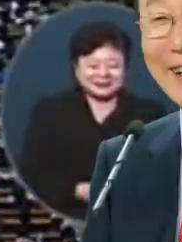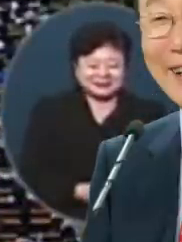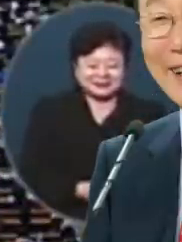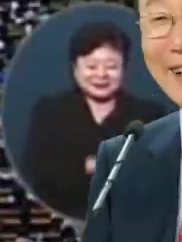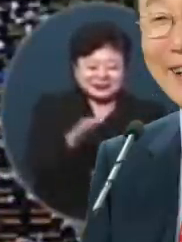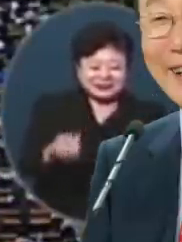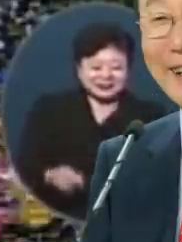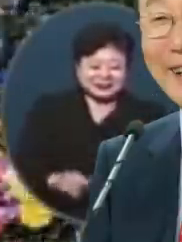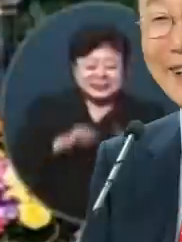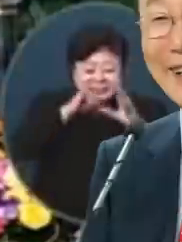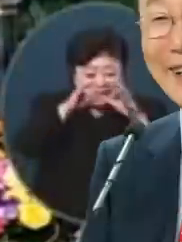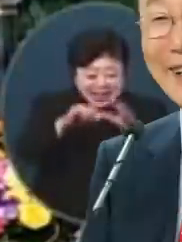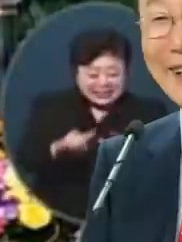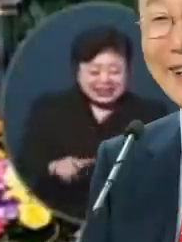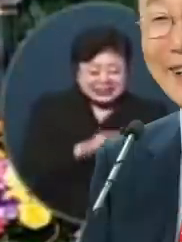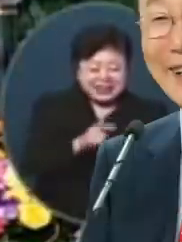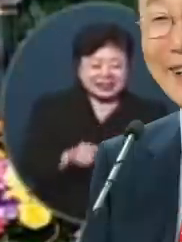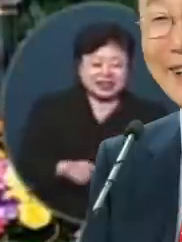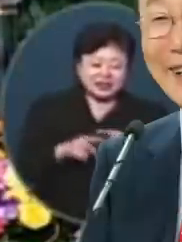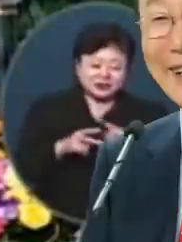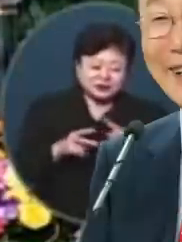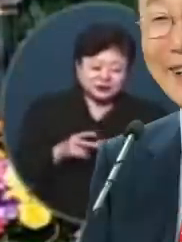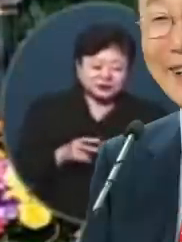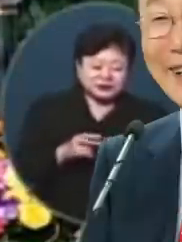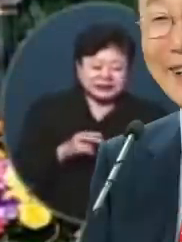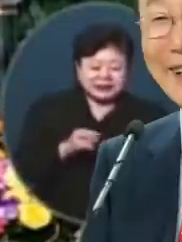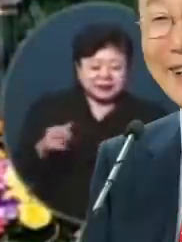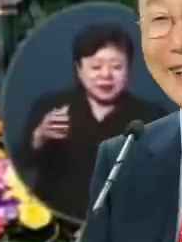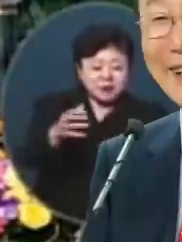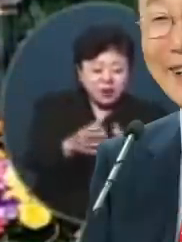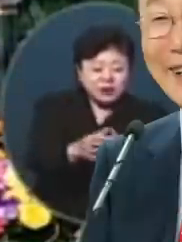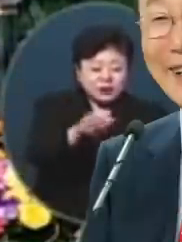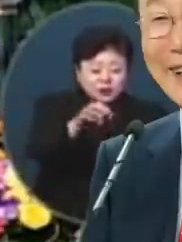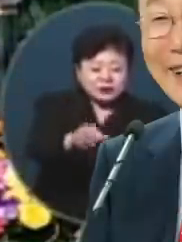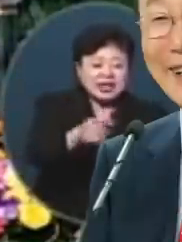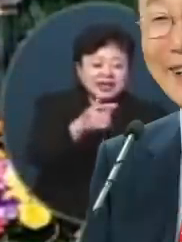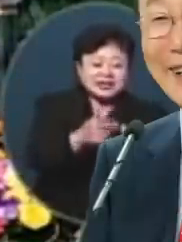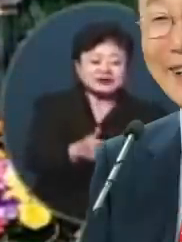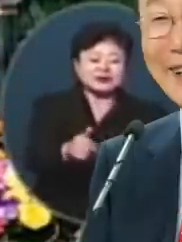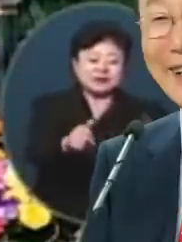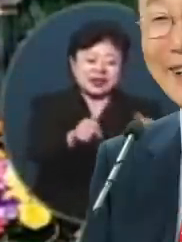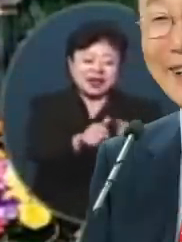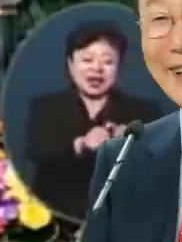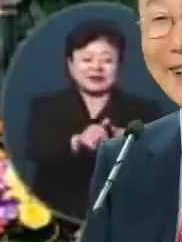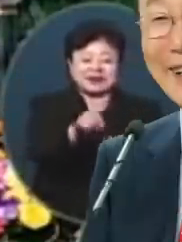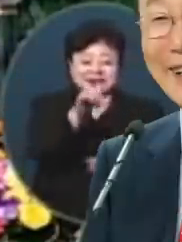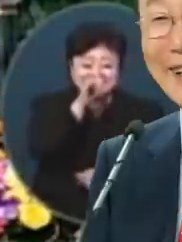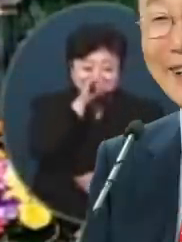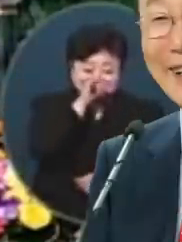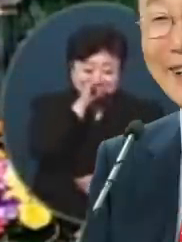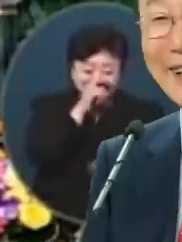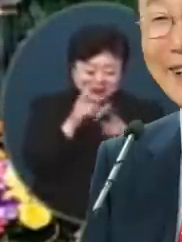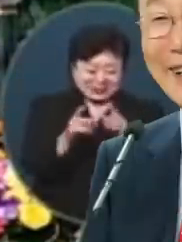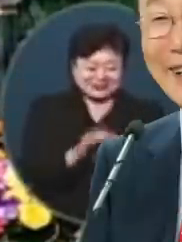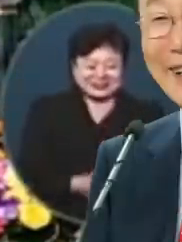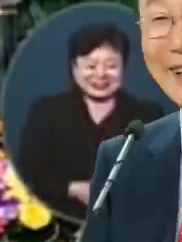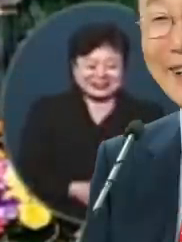우리가 이 세상에 살면 두세 사람이 모인 곳에는 예수님이 나도 있겠다고 말씀하신